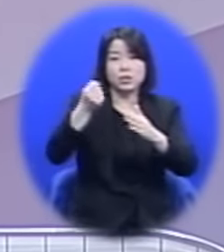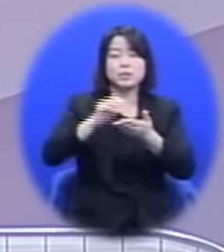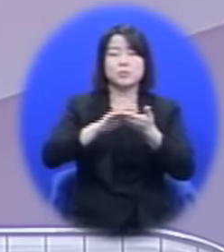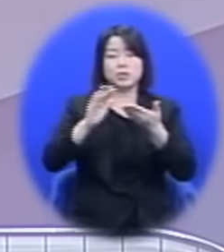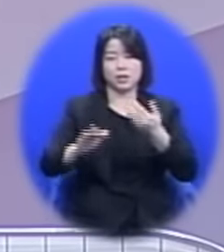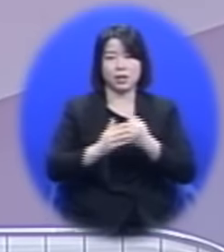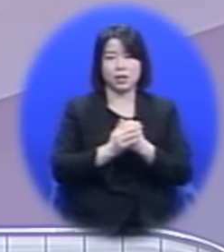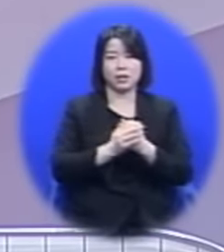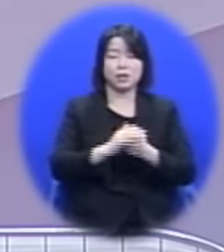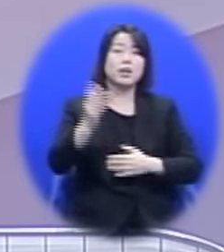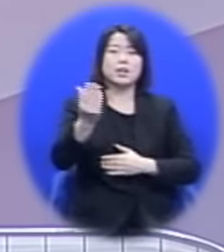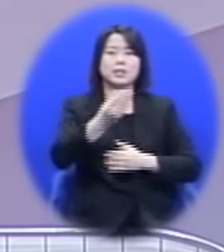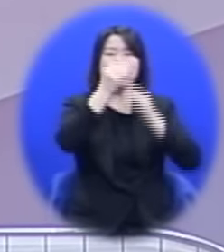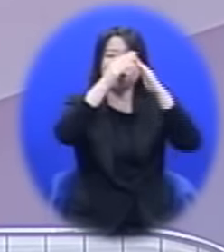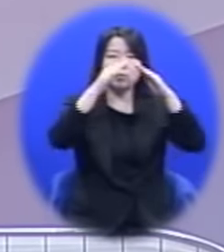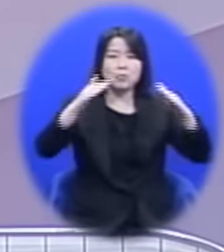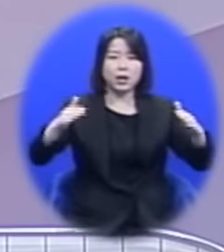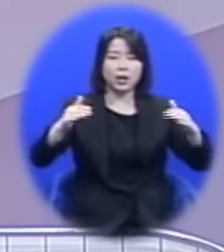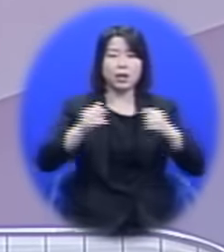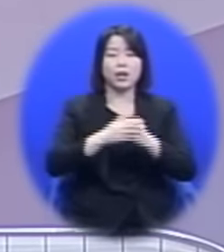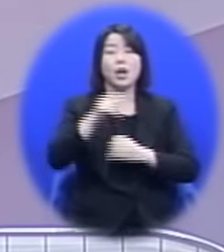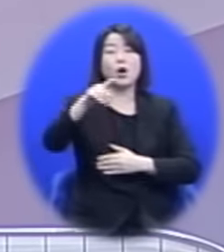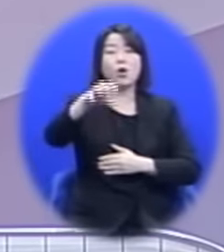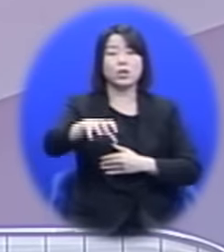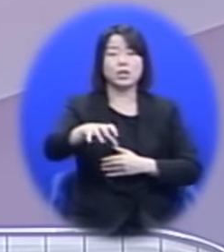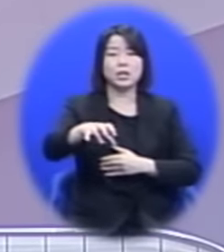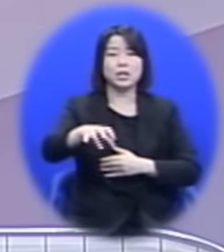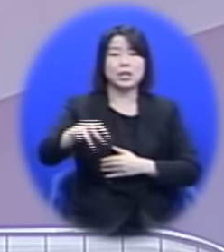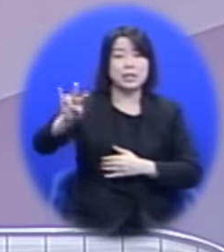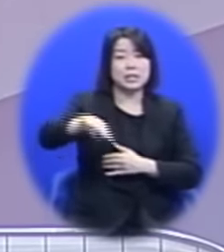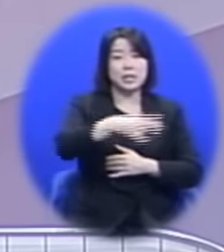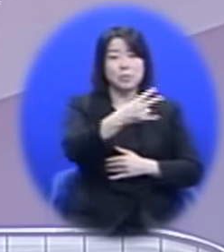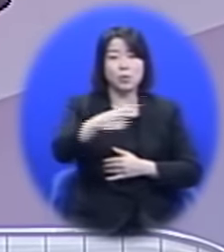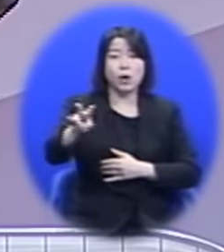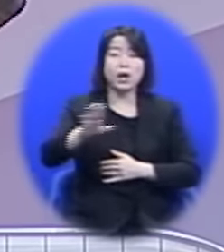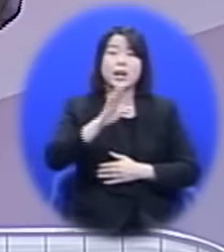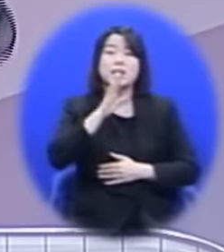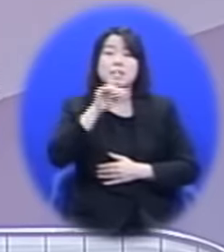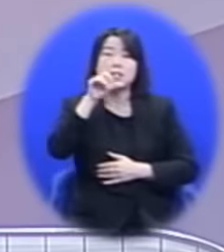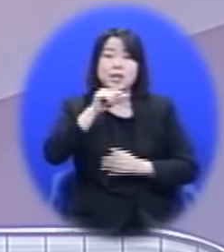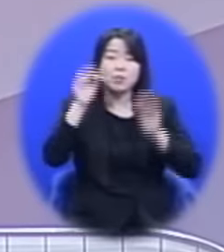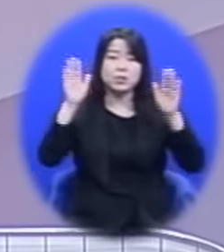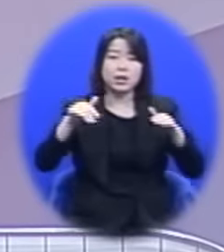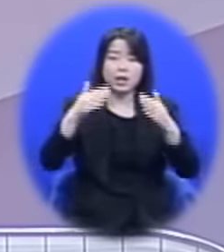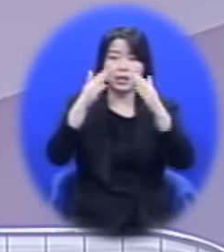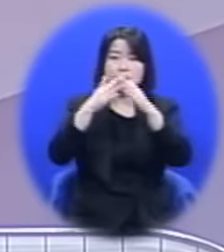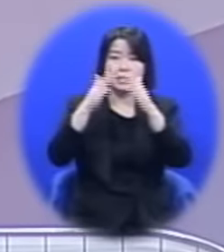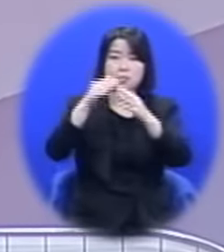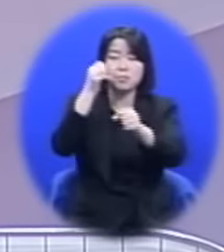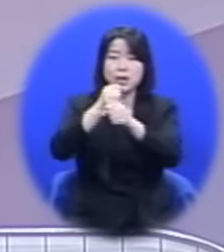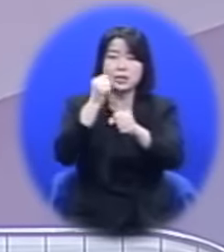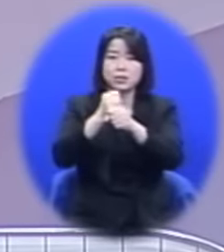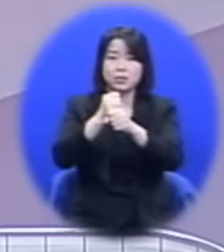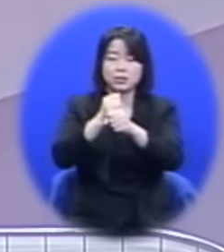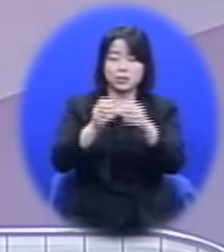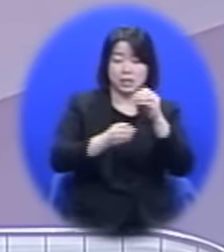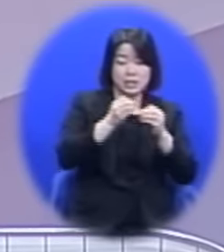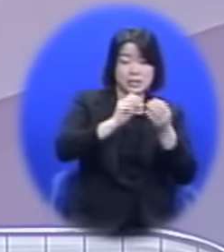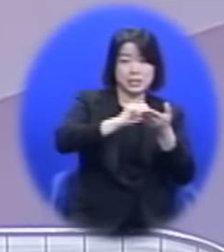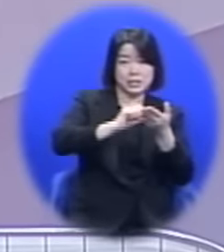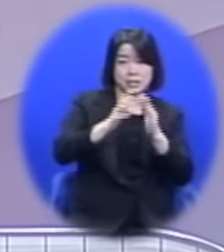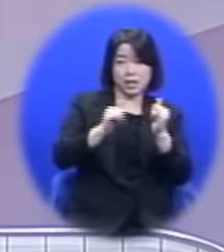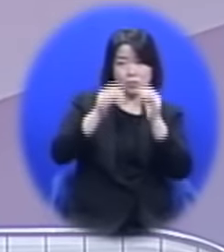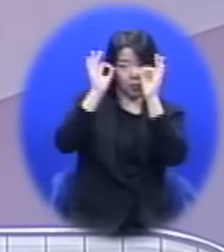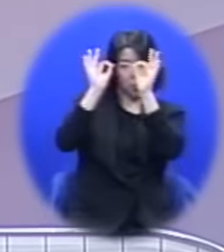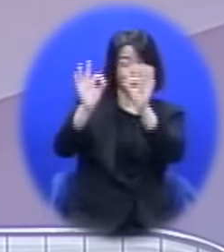성막에, 주님, 하나님의 성막에 거기에 제비와 참새가 집을 짓는 것을 아마 이 시편 기자가 보았던 것